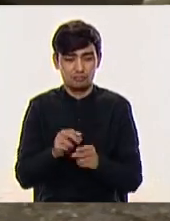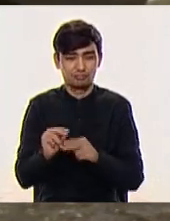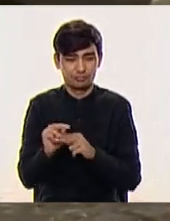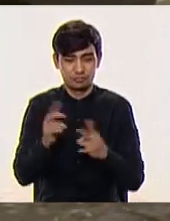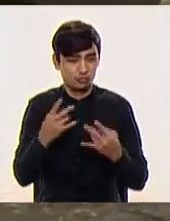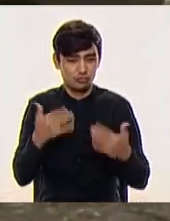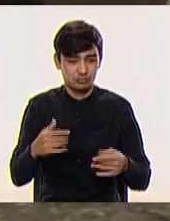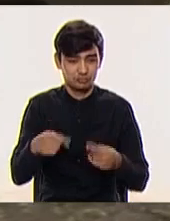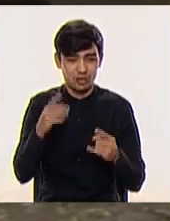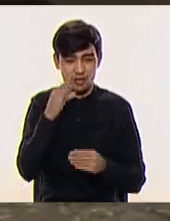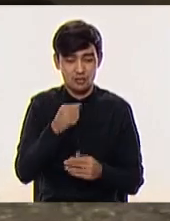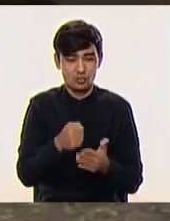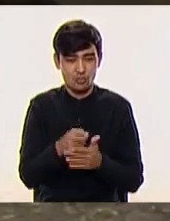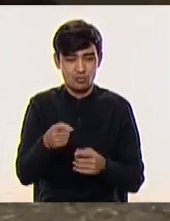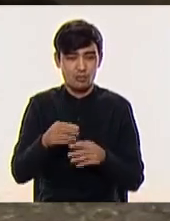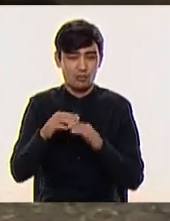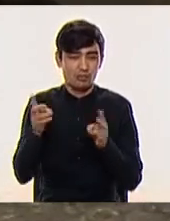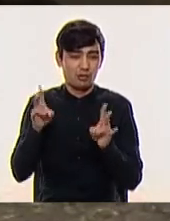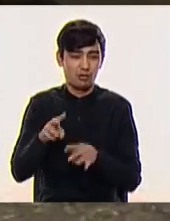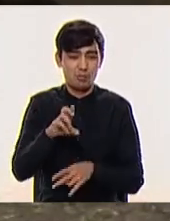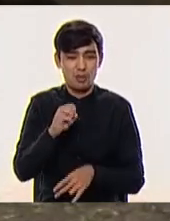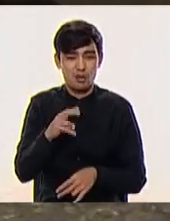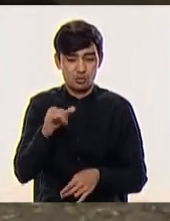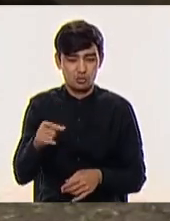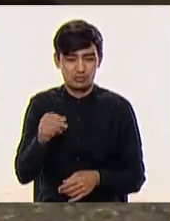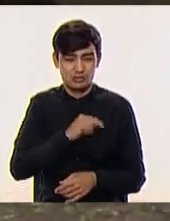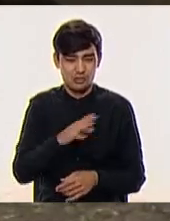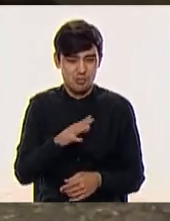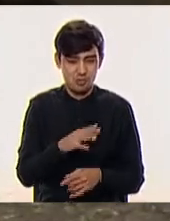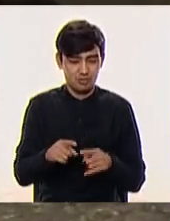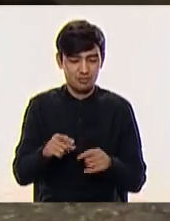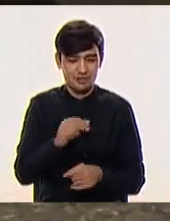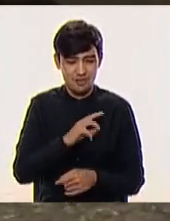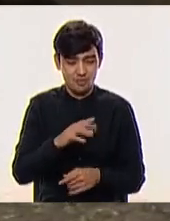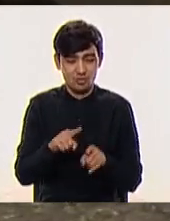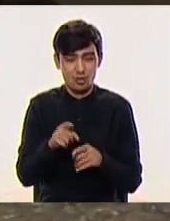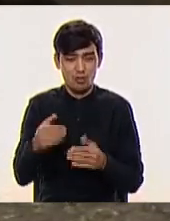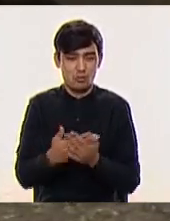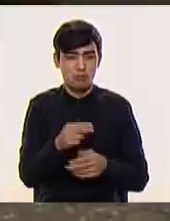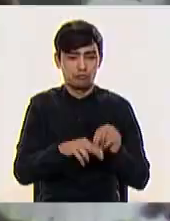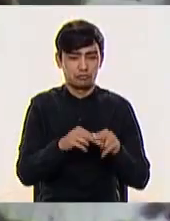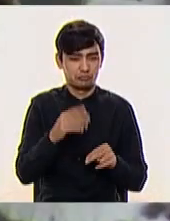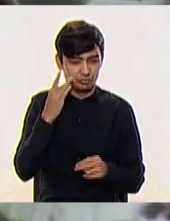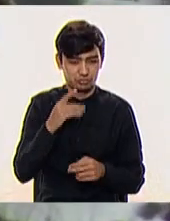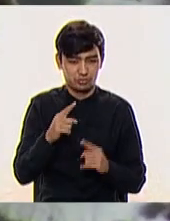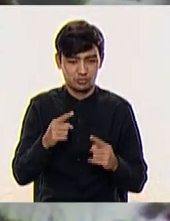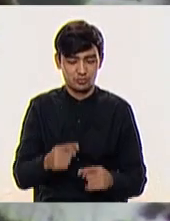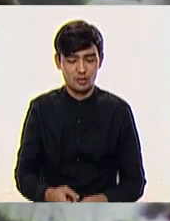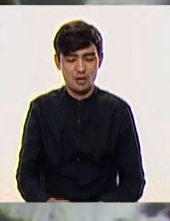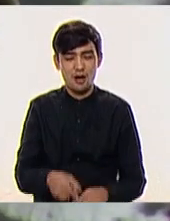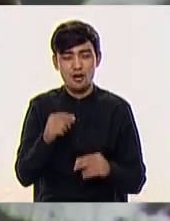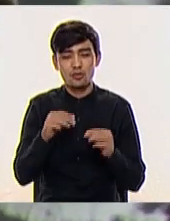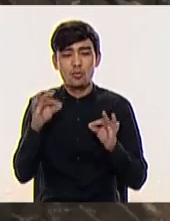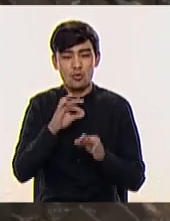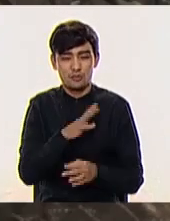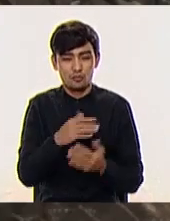пор, они до сих пор лежат на боку, практически не работают, да? А мы должны строить новый горнолыжный курорт. Правда, после того,